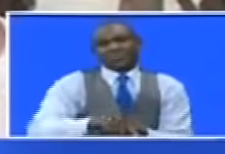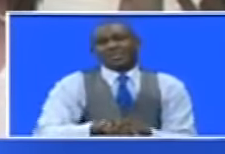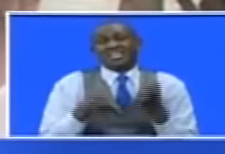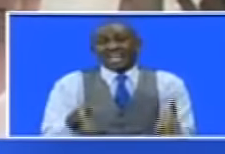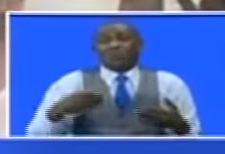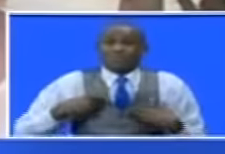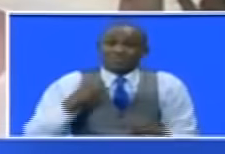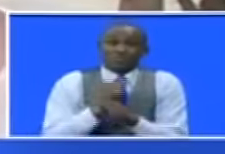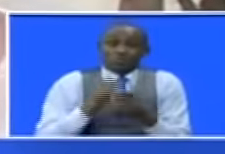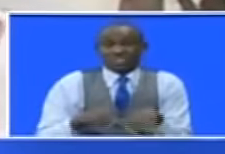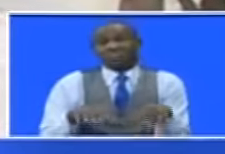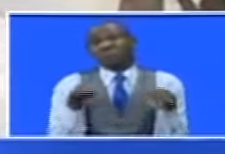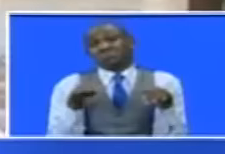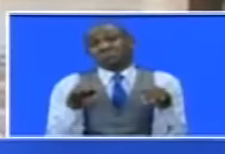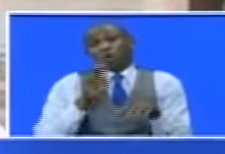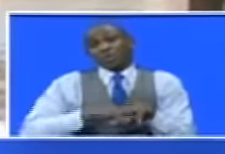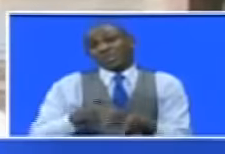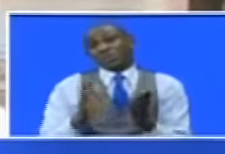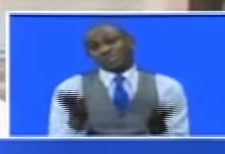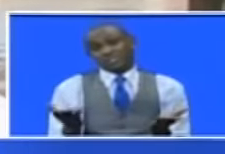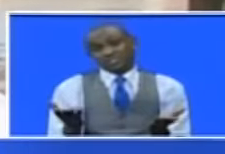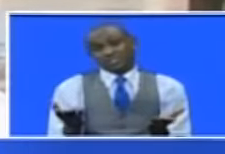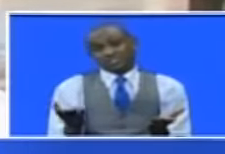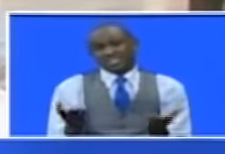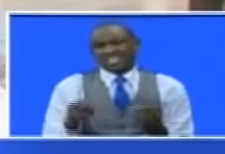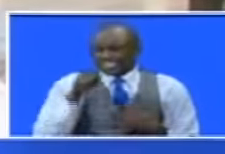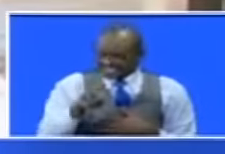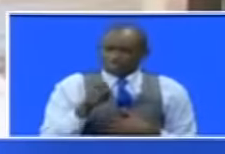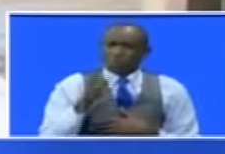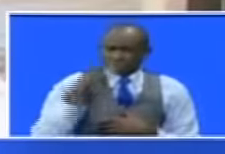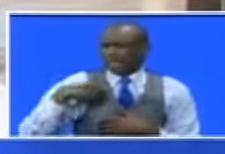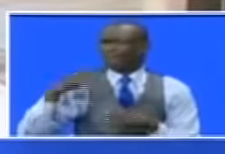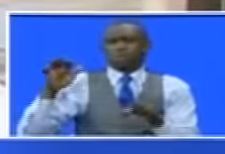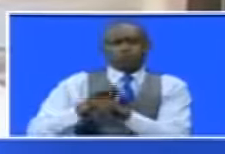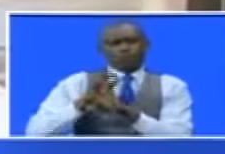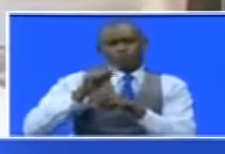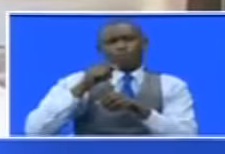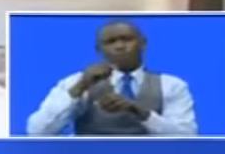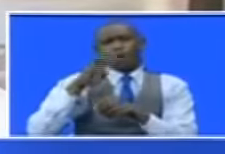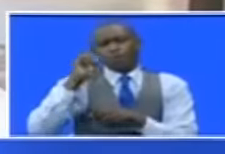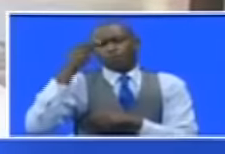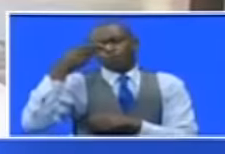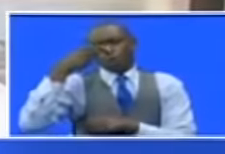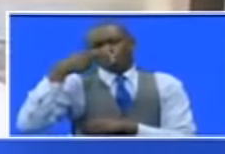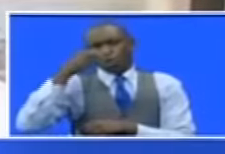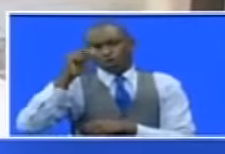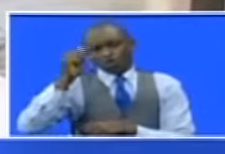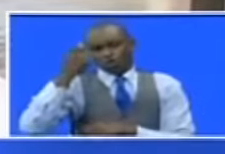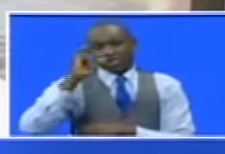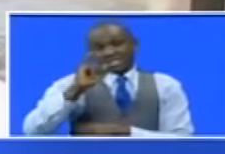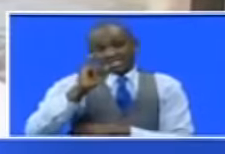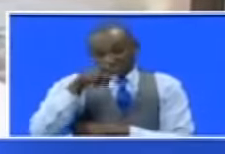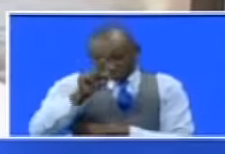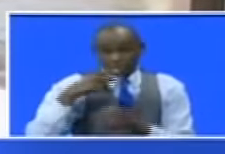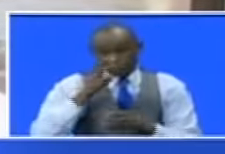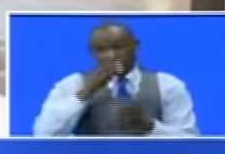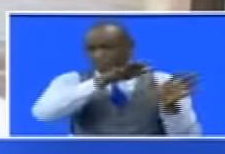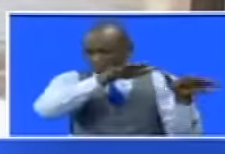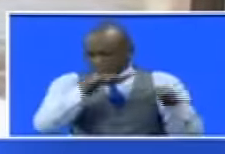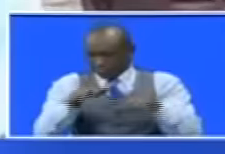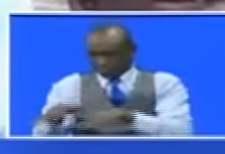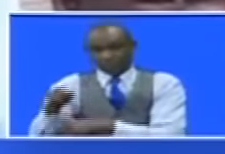mimi nakaa tu hapo kwa barabara. Hii maji vile ilinyesha sehemu za juu upande wa Muhoroni huko Nande Hills na yaenda kawa. Ndio maji